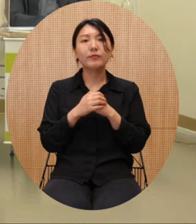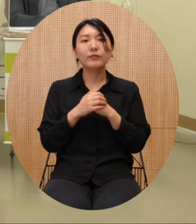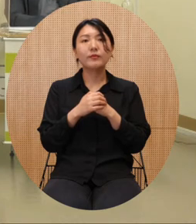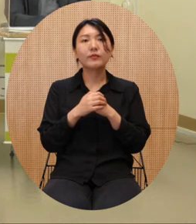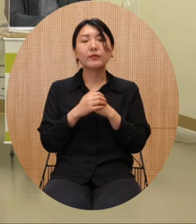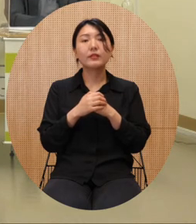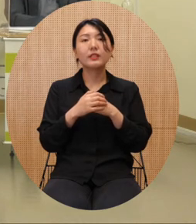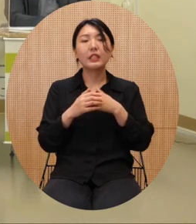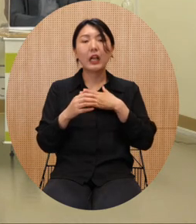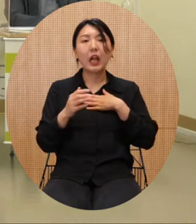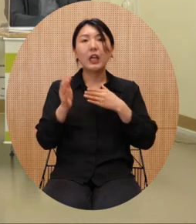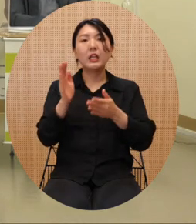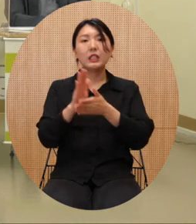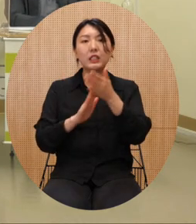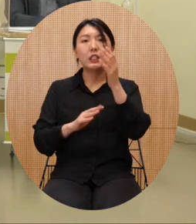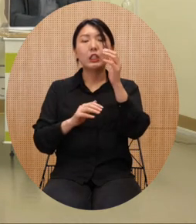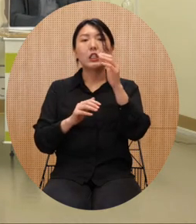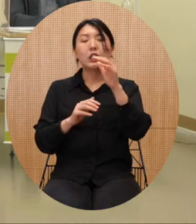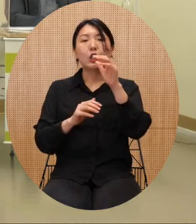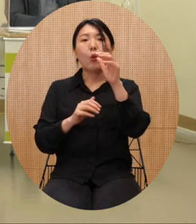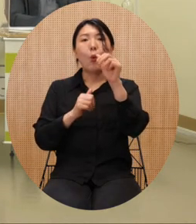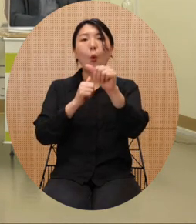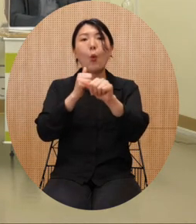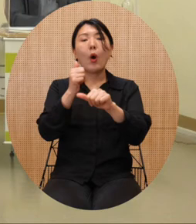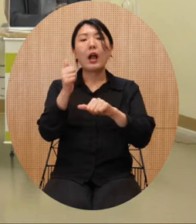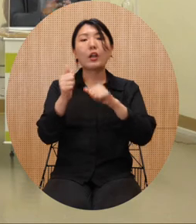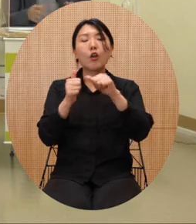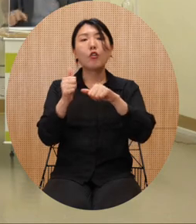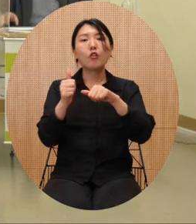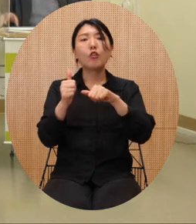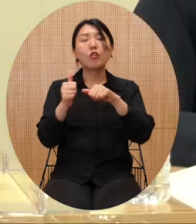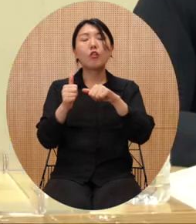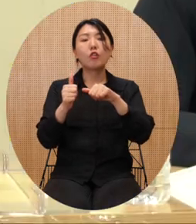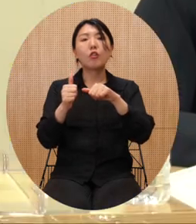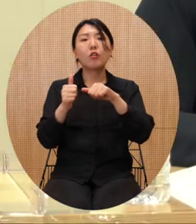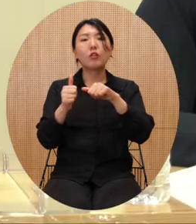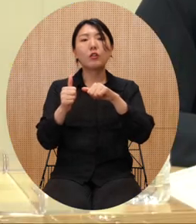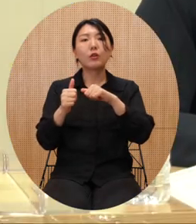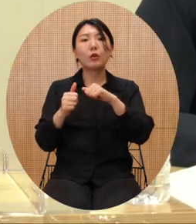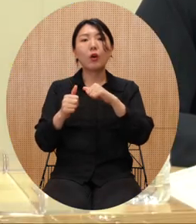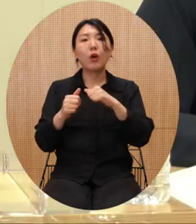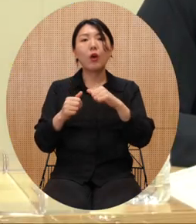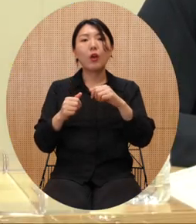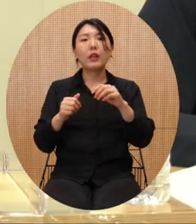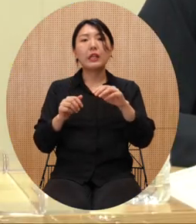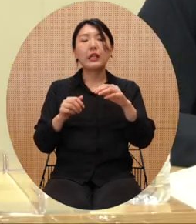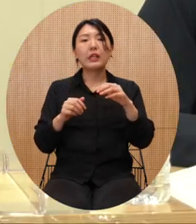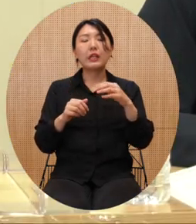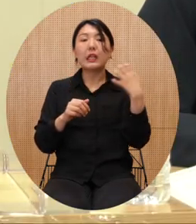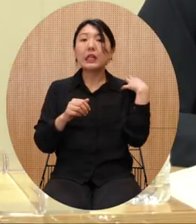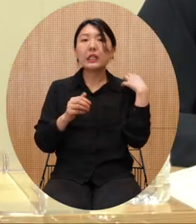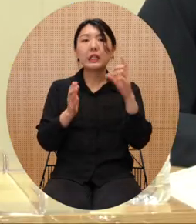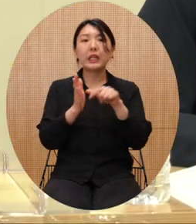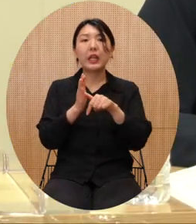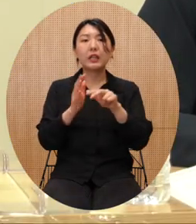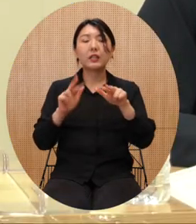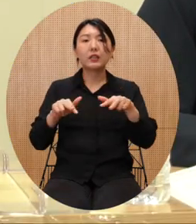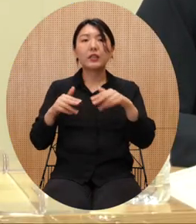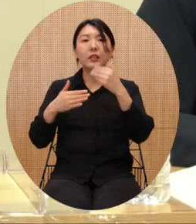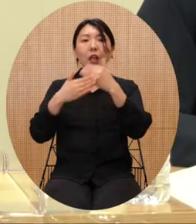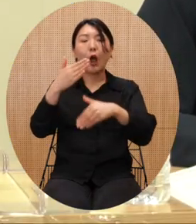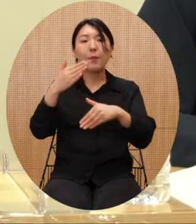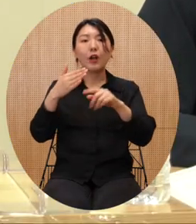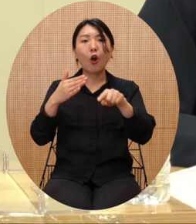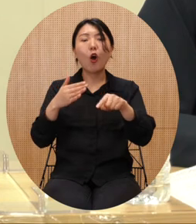네. 제가 도시환경위원으로 부임을 하고 나서요. 가장 좀 남은 임기 동안에